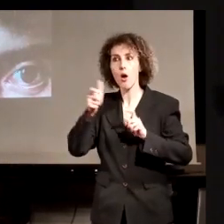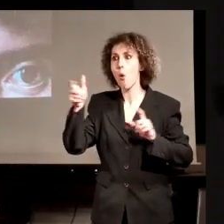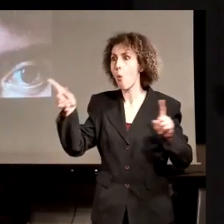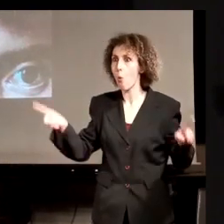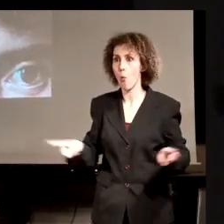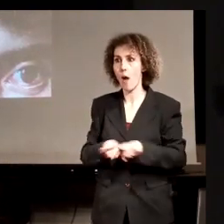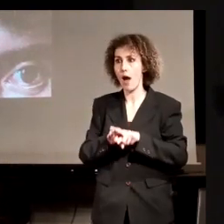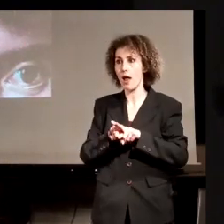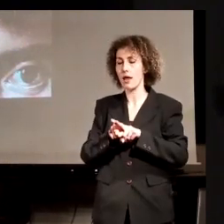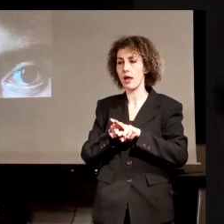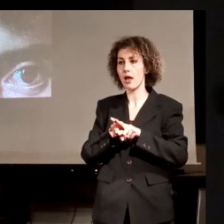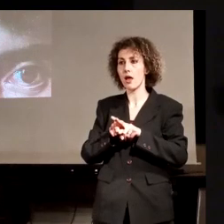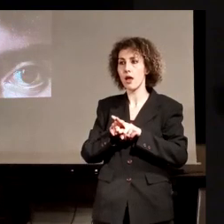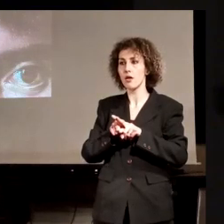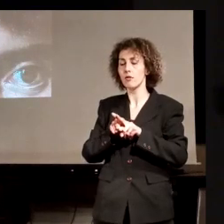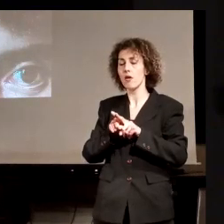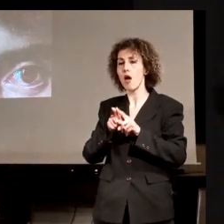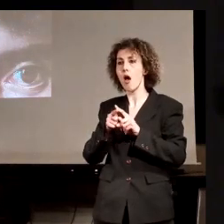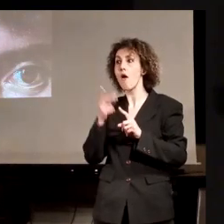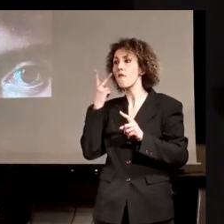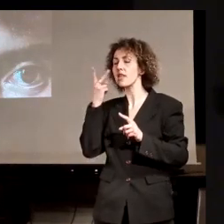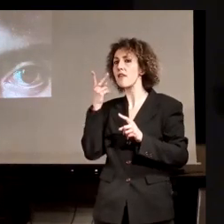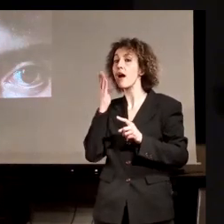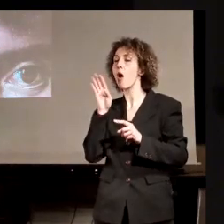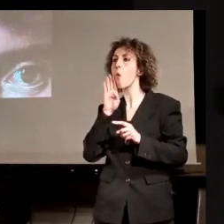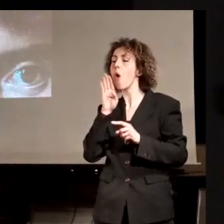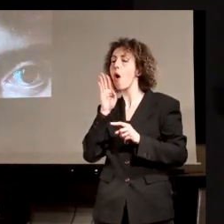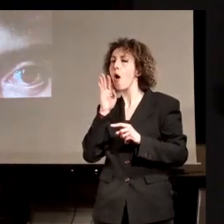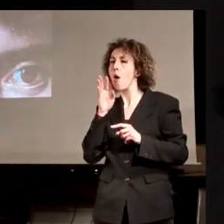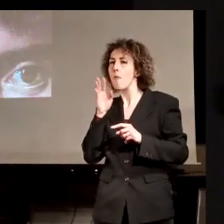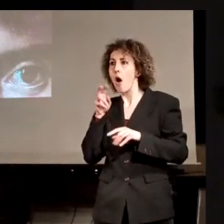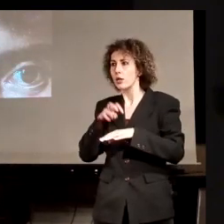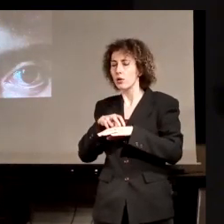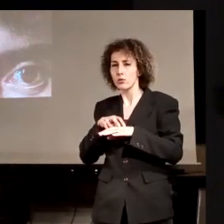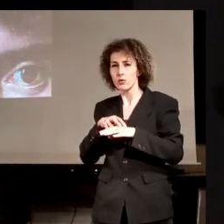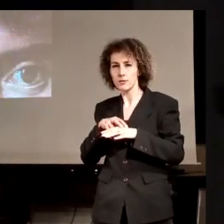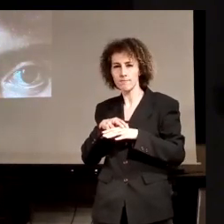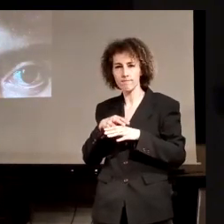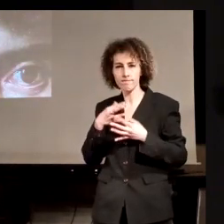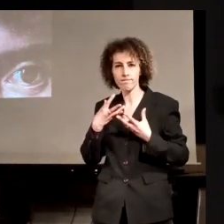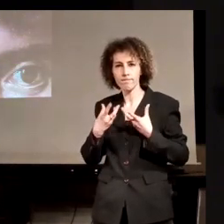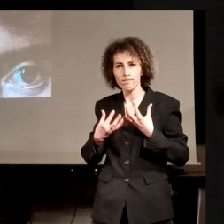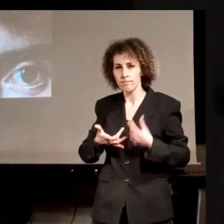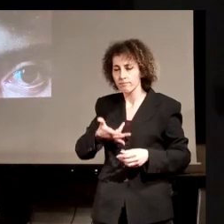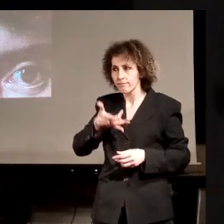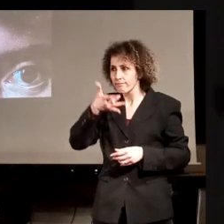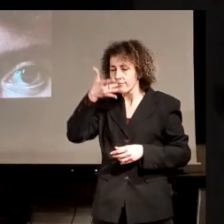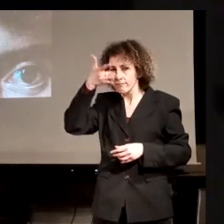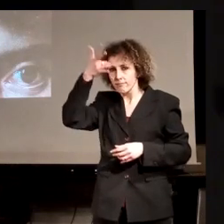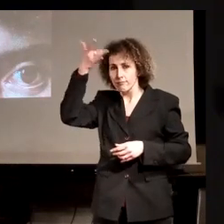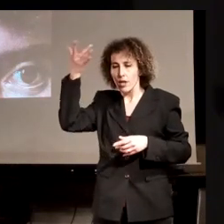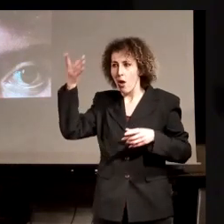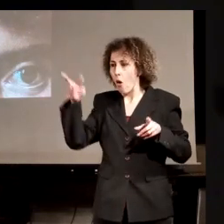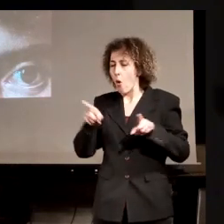ogni volta che guardava il mio prigioniero il sega aussie sbiancava il fremeva in preda a